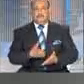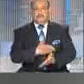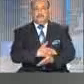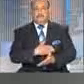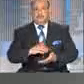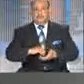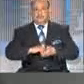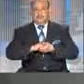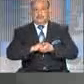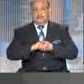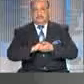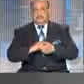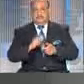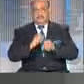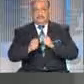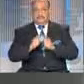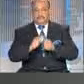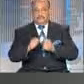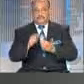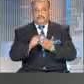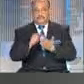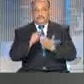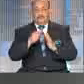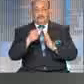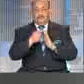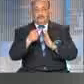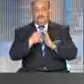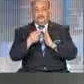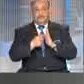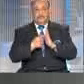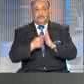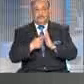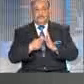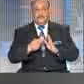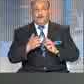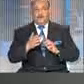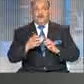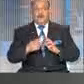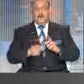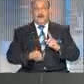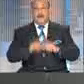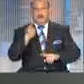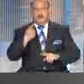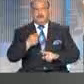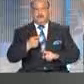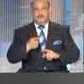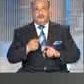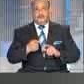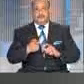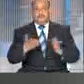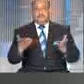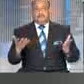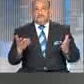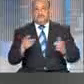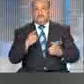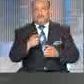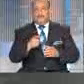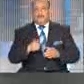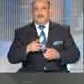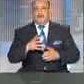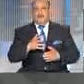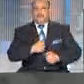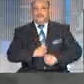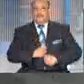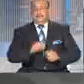وانا متعطل تو جيت من السبالة نمشي ونجي ونلقاها وهي اليوم متعطله الا غالب ما عرفتش كيفاش نعمل. وطالب المحتجون بتمكينهم